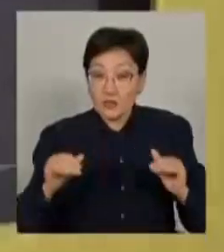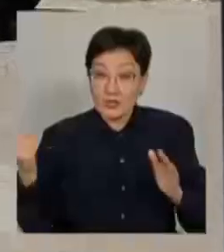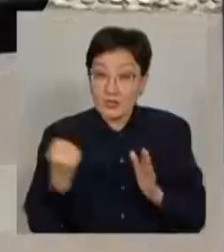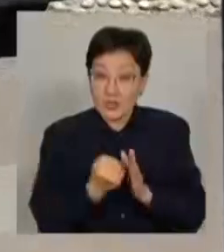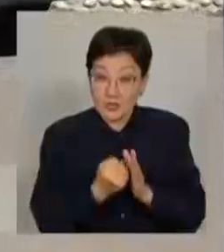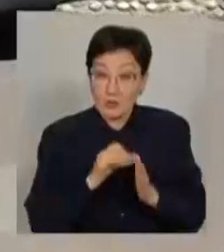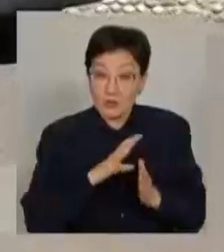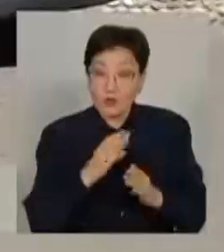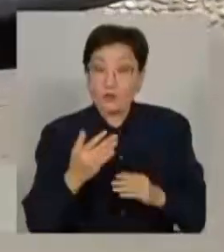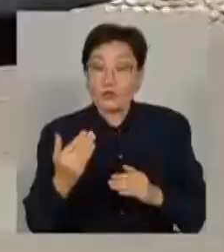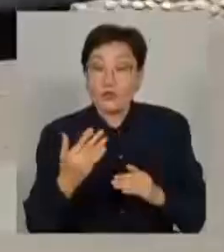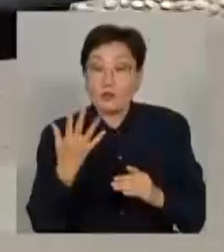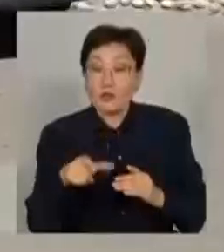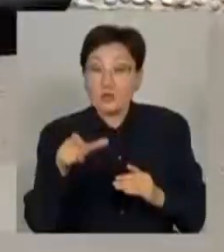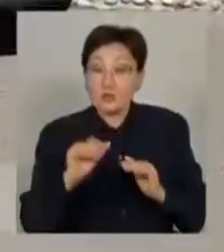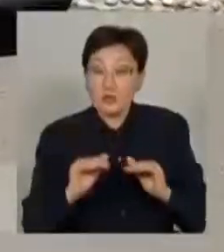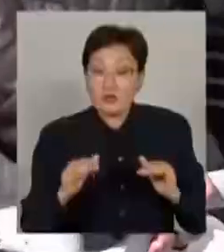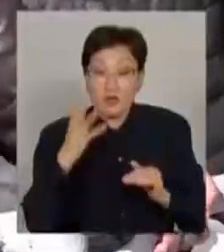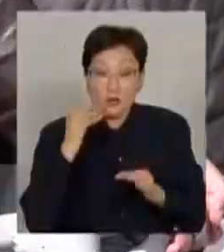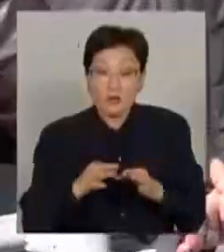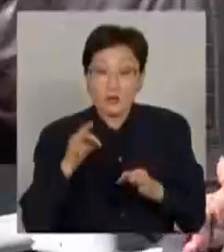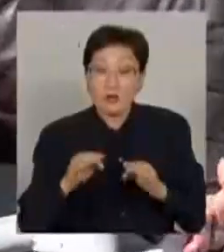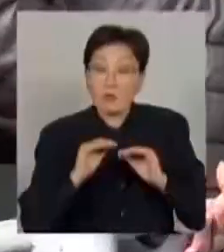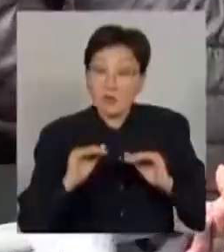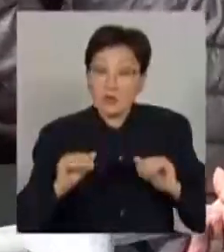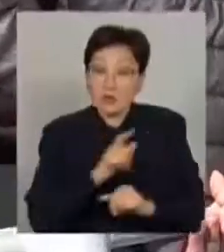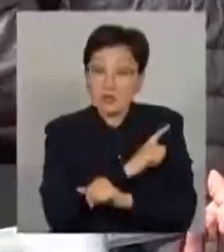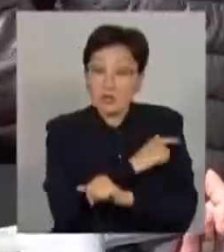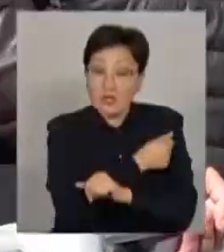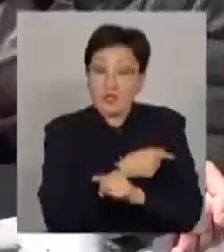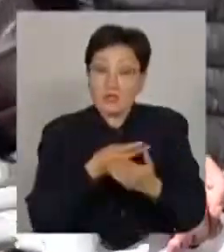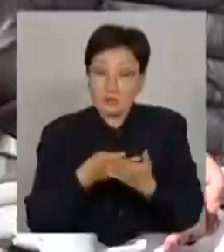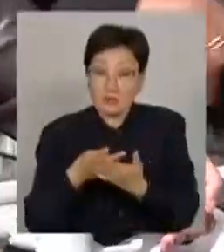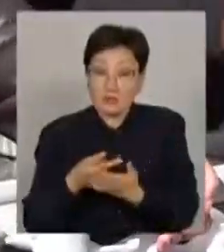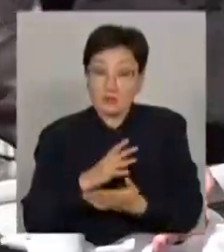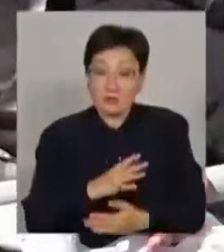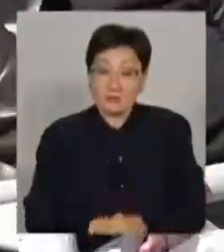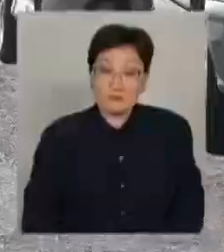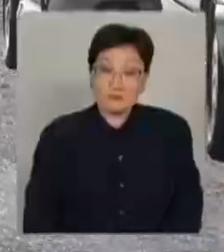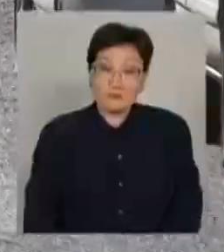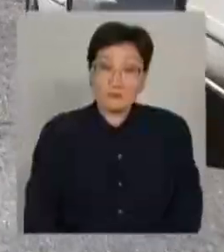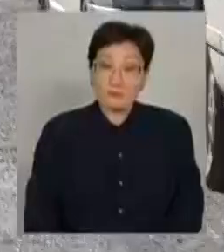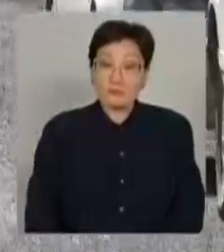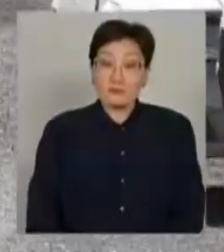қағып кеткен еді. Олардың 5-еуі қазір Алматы облыстық балалар ауруханасында жатыр.